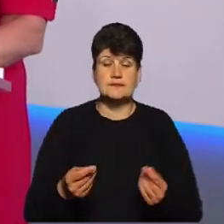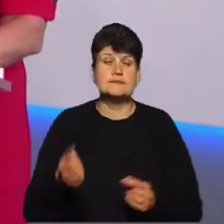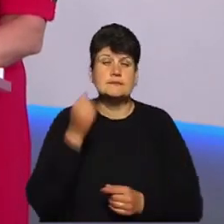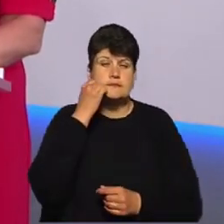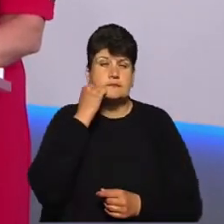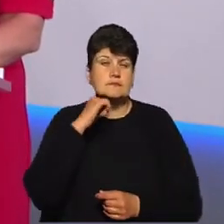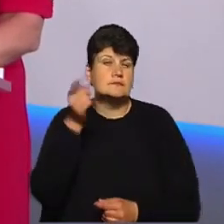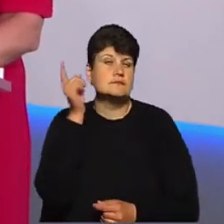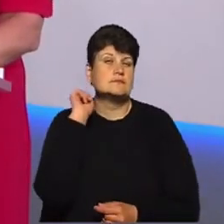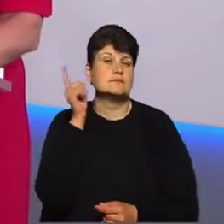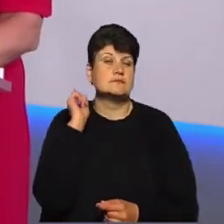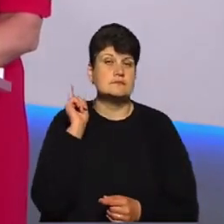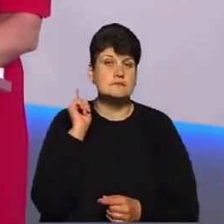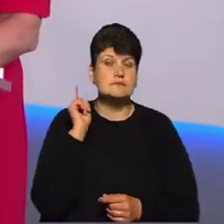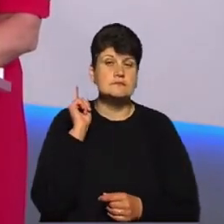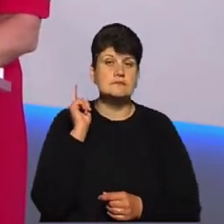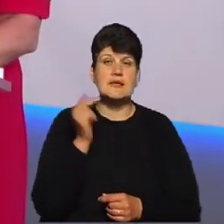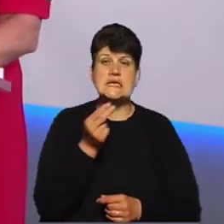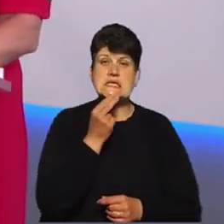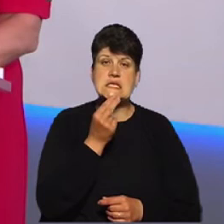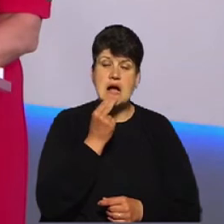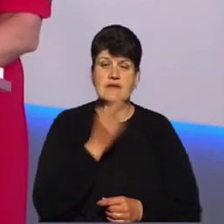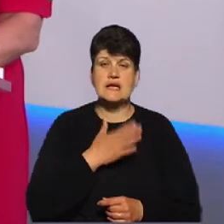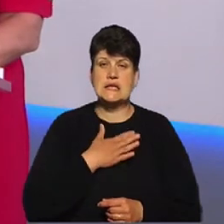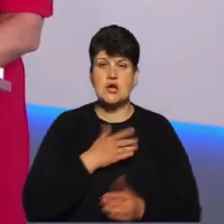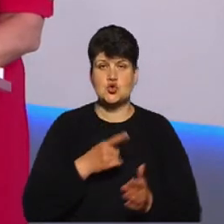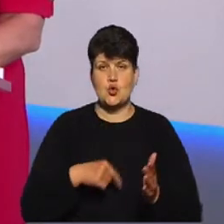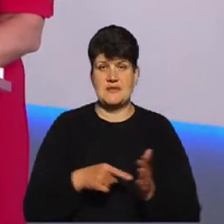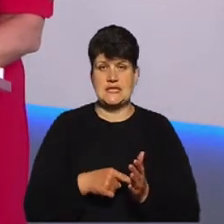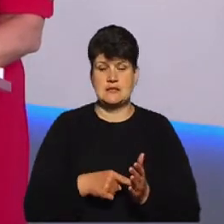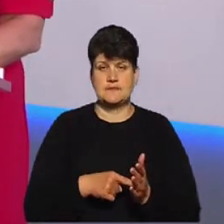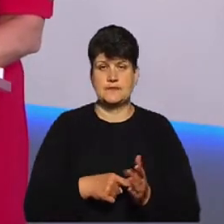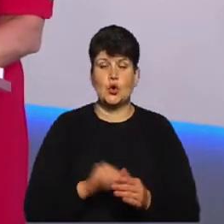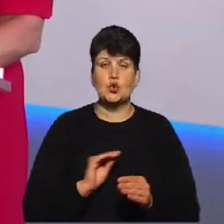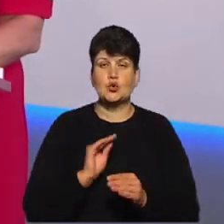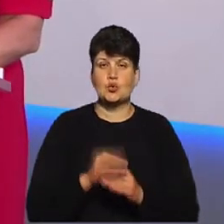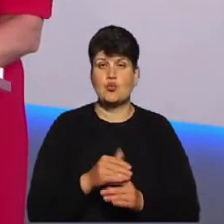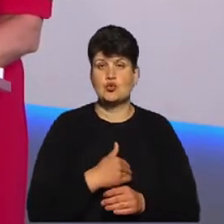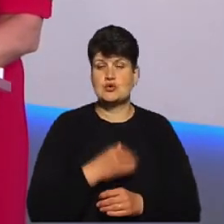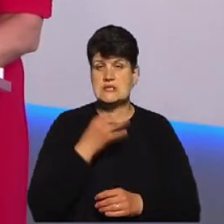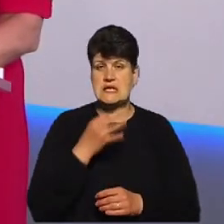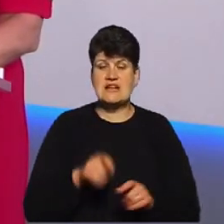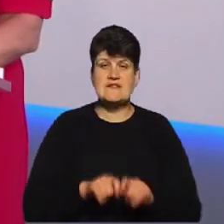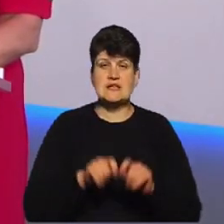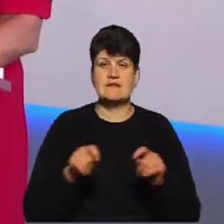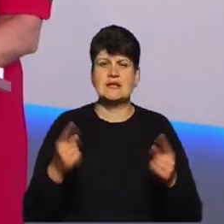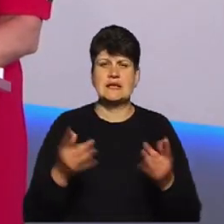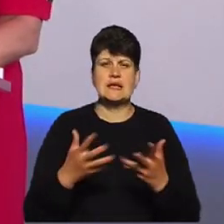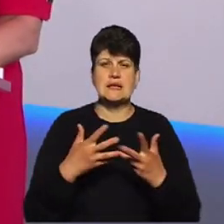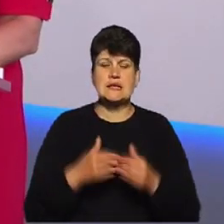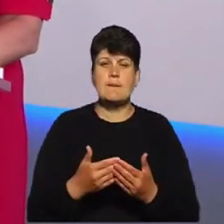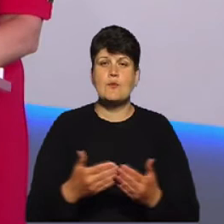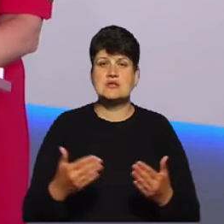етнічні страви нашого міста. Додатково хочу сказати, що відкривається велика кількість тих музеїв, які в 2020 році все-таки